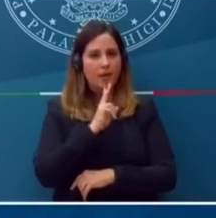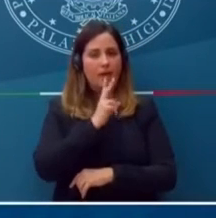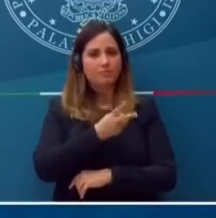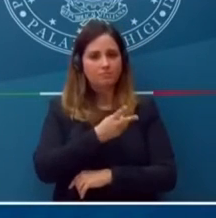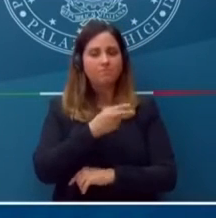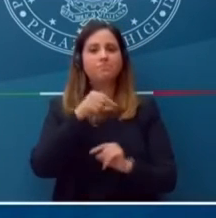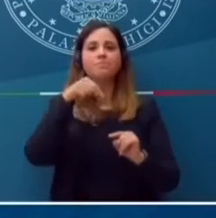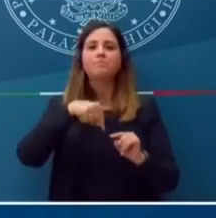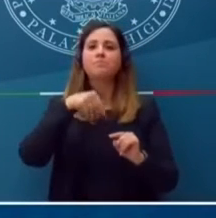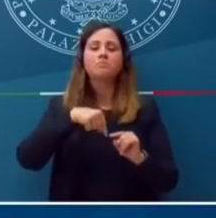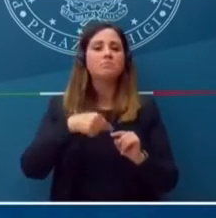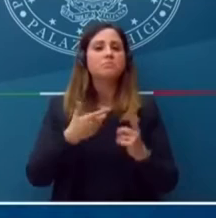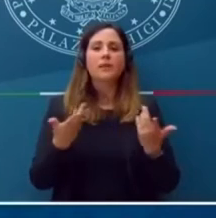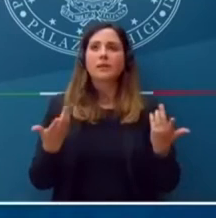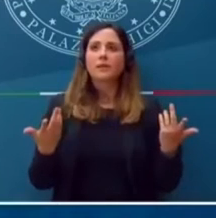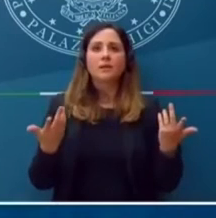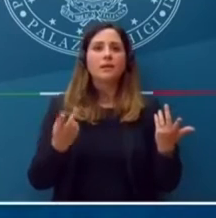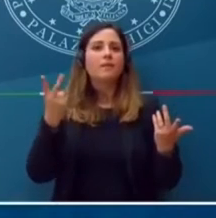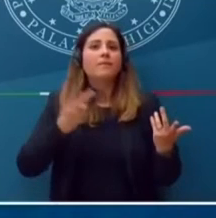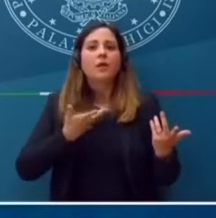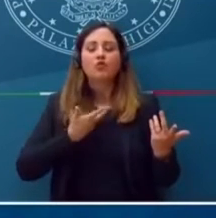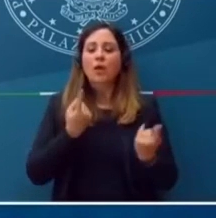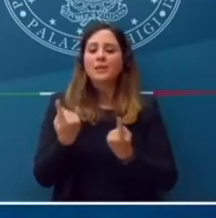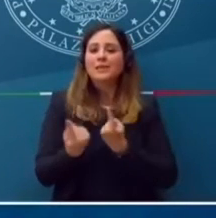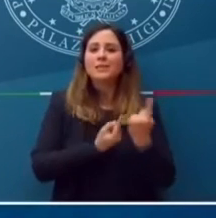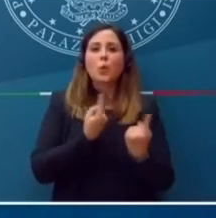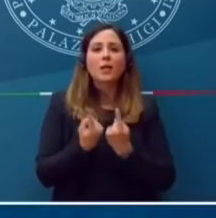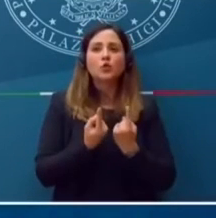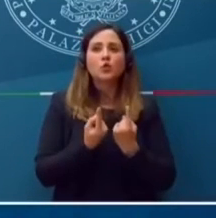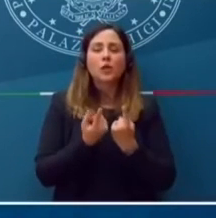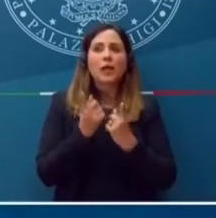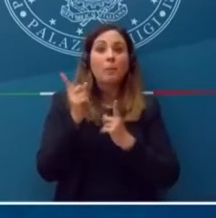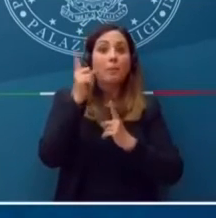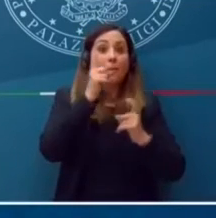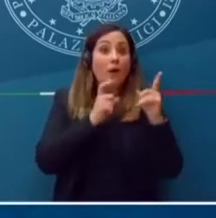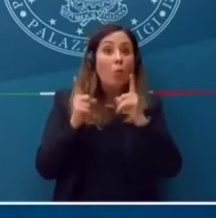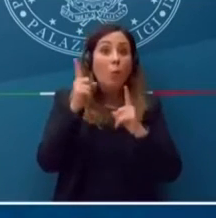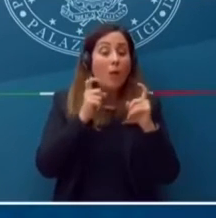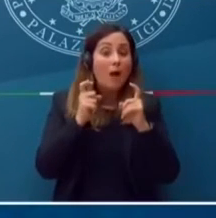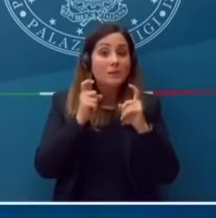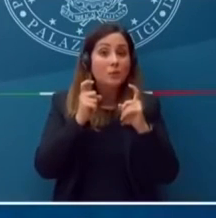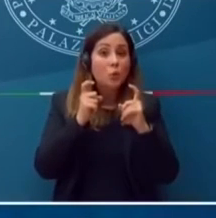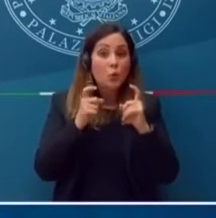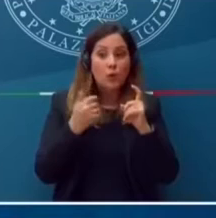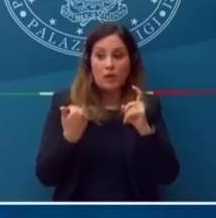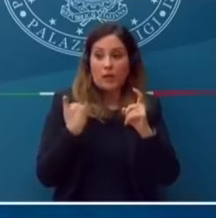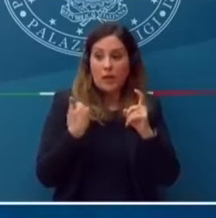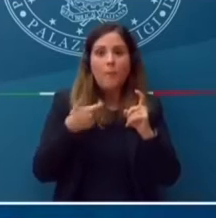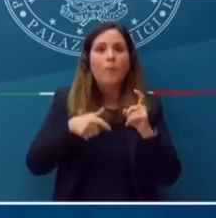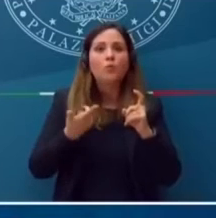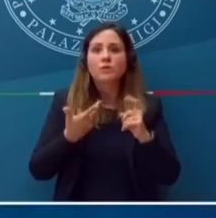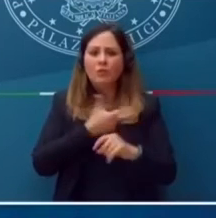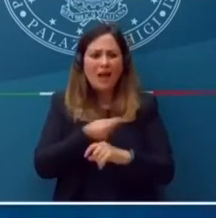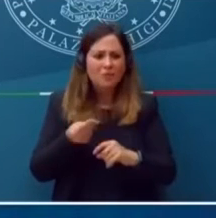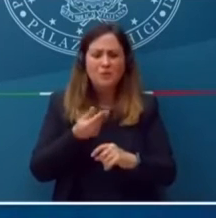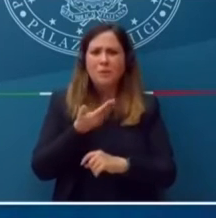passiamo quasi istantaneamente da una situazione di preoccupazione perché non avevamo vaccini a una situazione